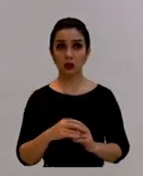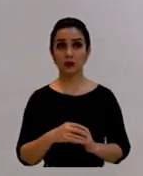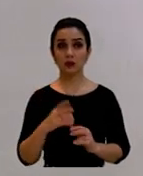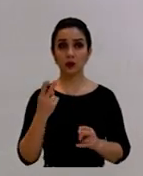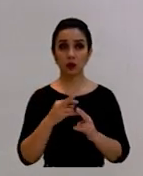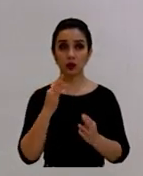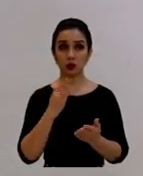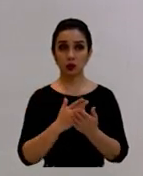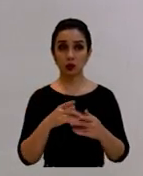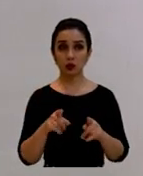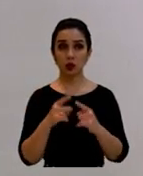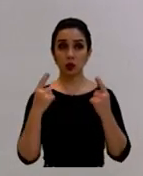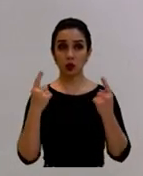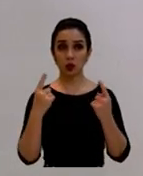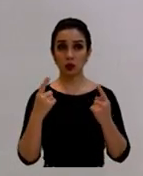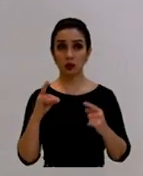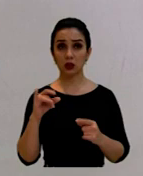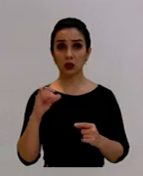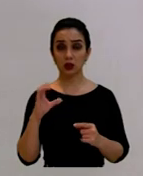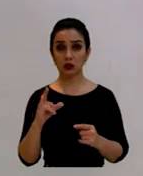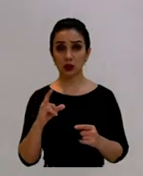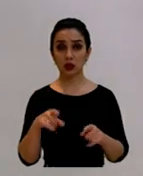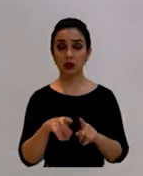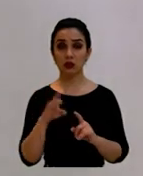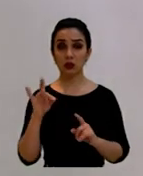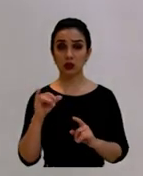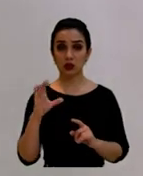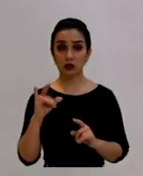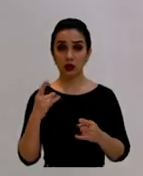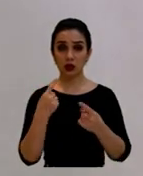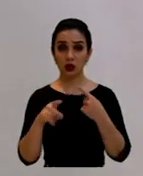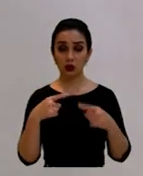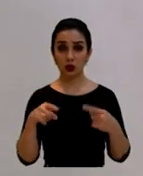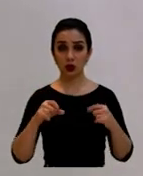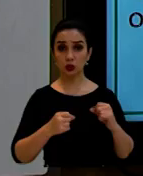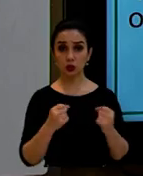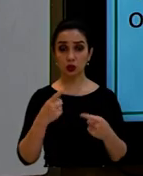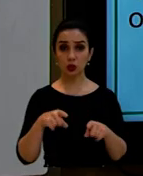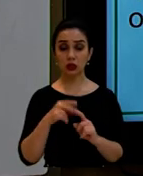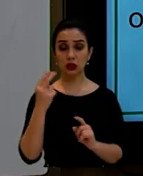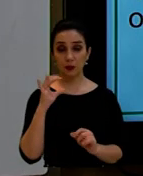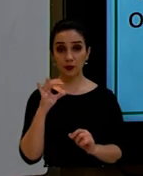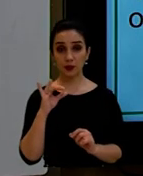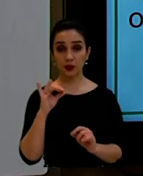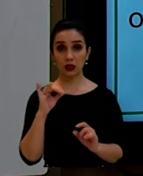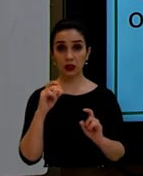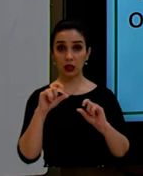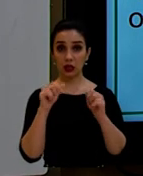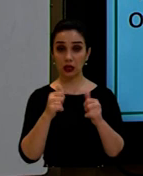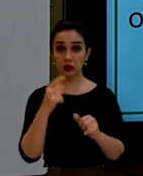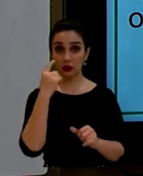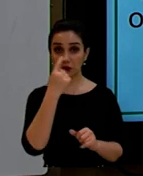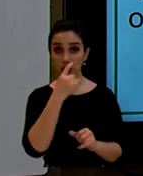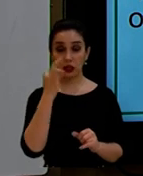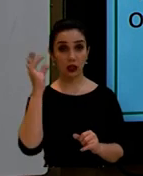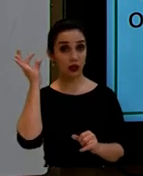sapiens существуют крупные расы. Расы отличаются друг от друга цветом кожи, формой глаз